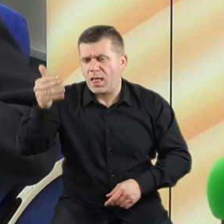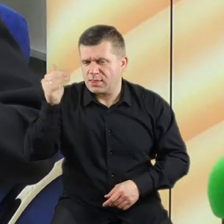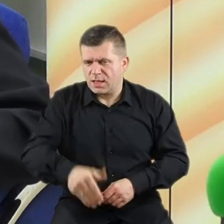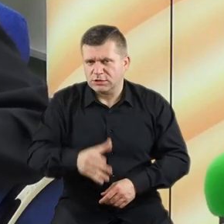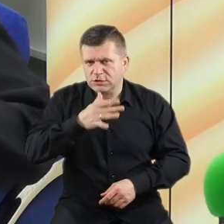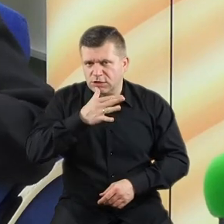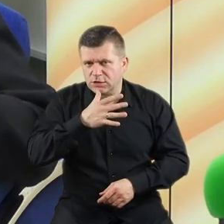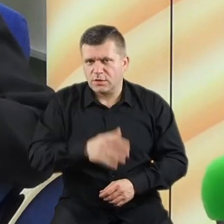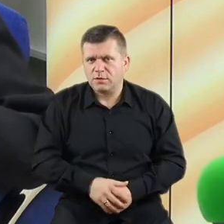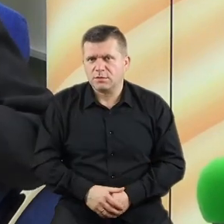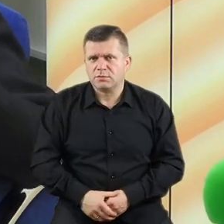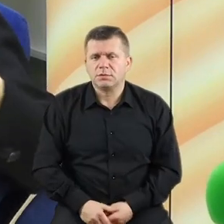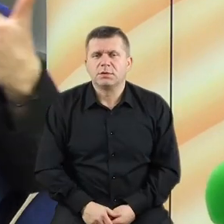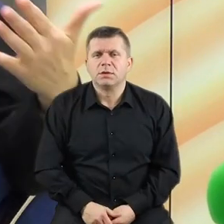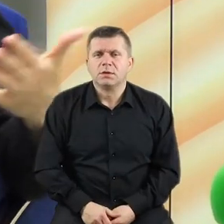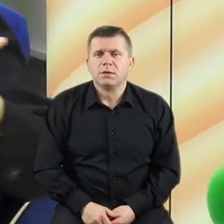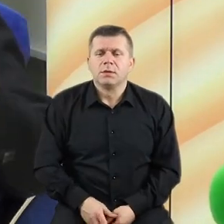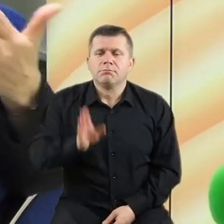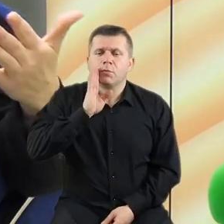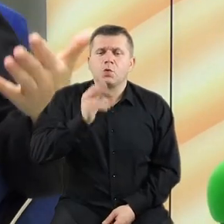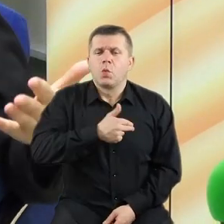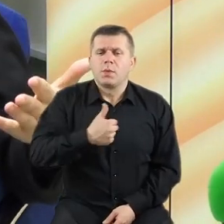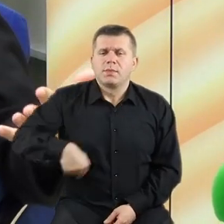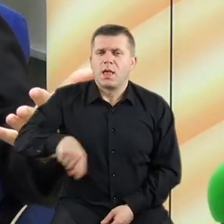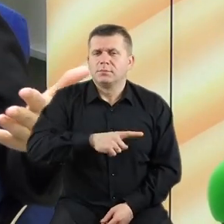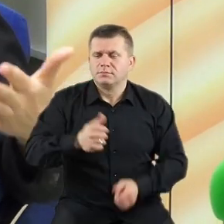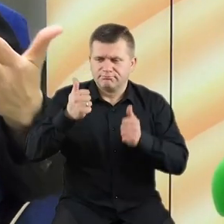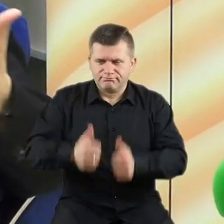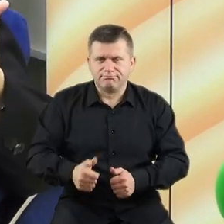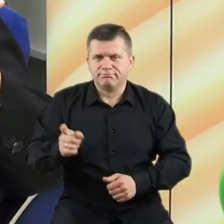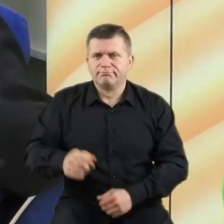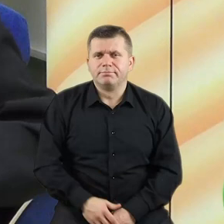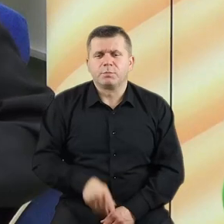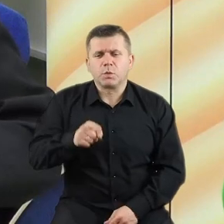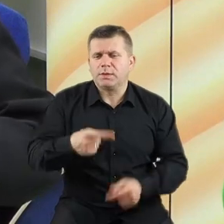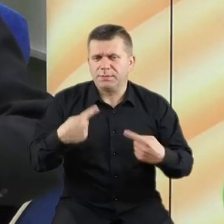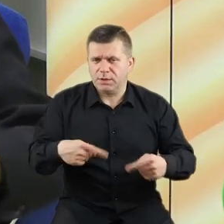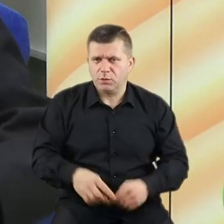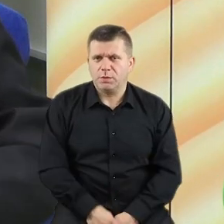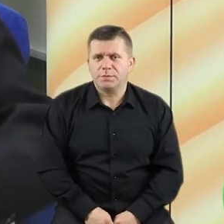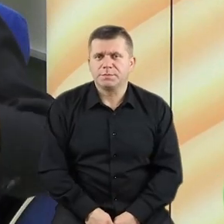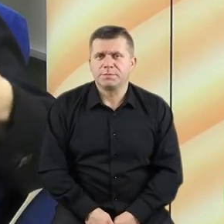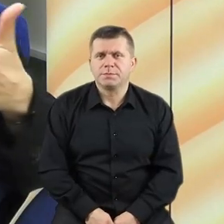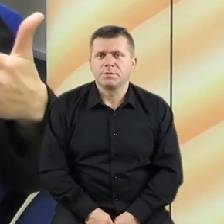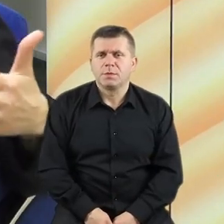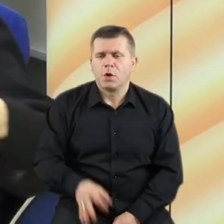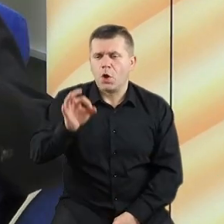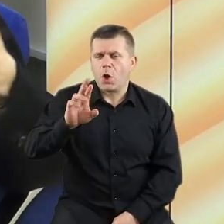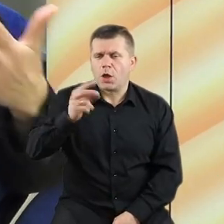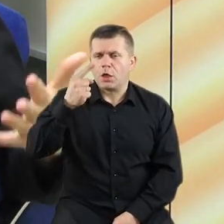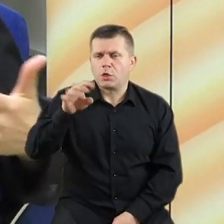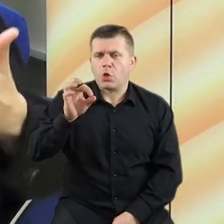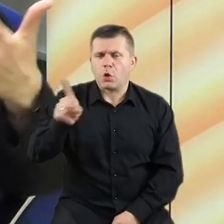z czego takich ortodoksyjnych Żydów jak u nas, na tych naszych sztetlach, to nie było. Jeżeli byli ortodoksyjni, to i tak to